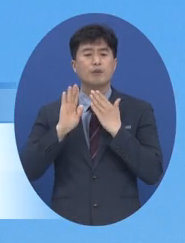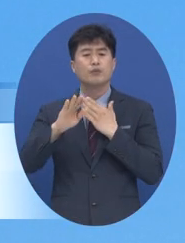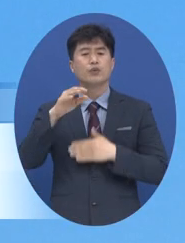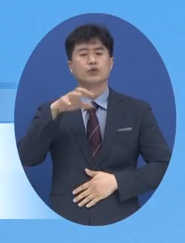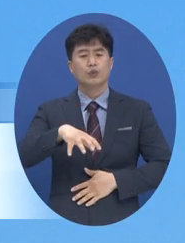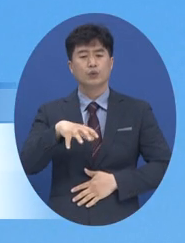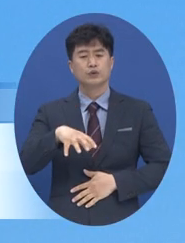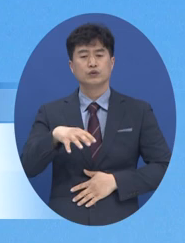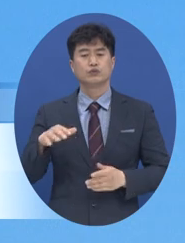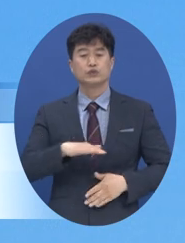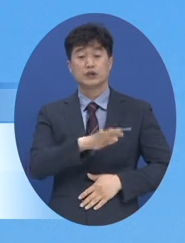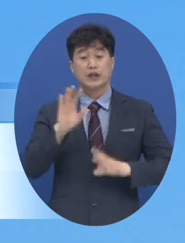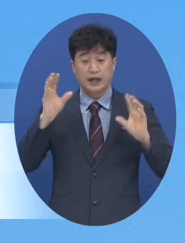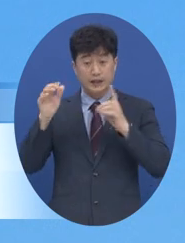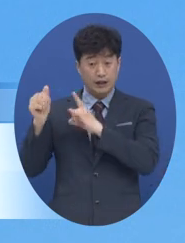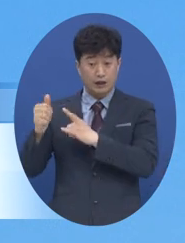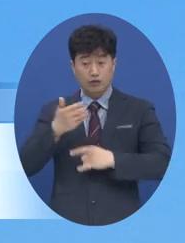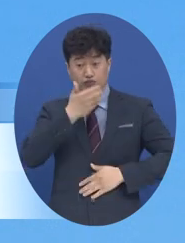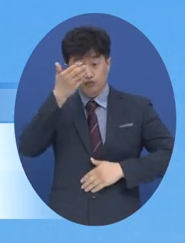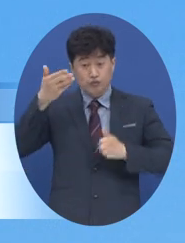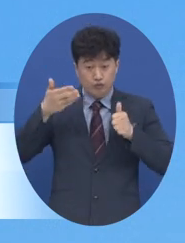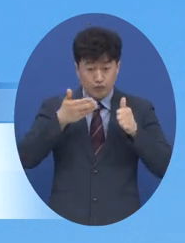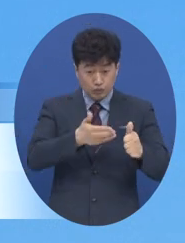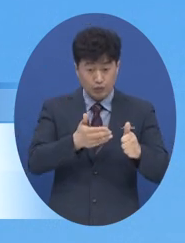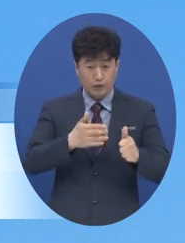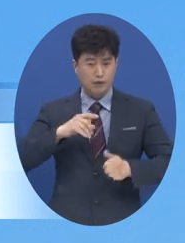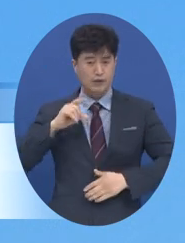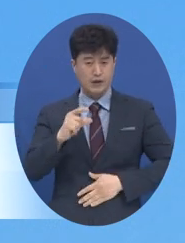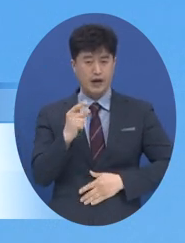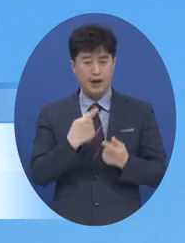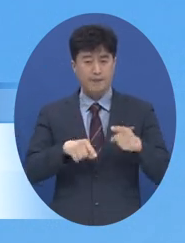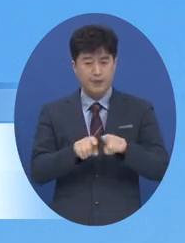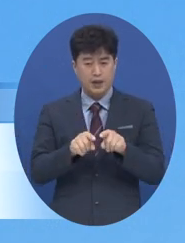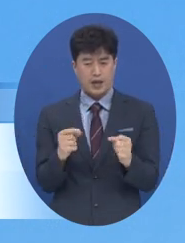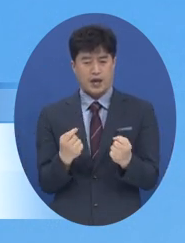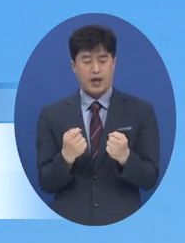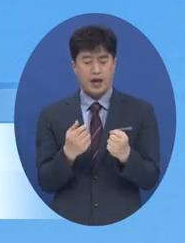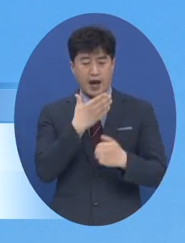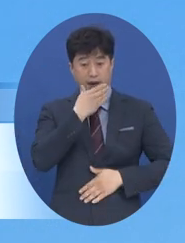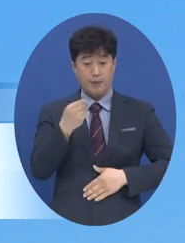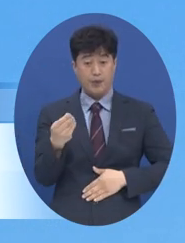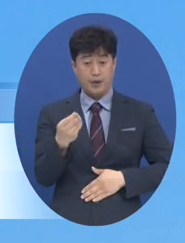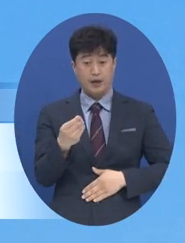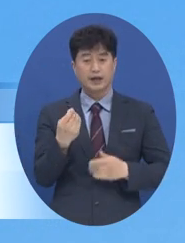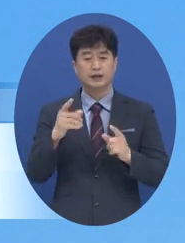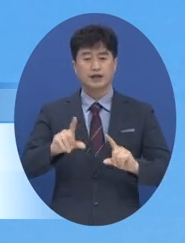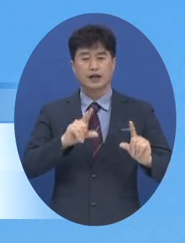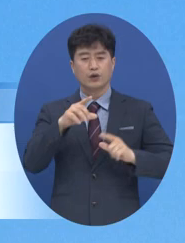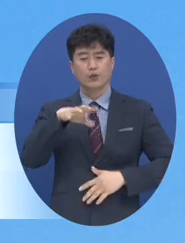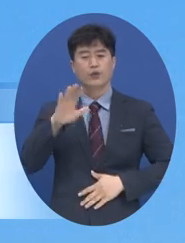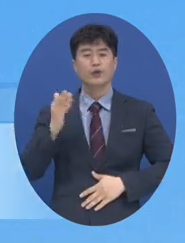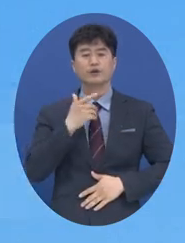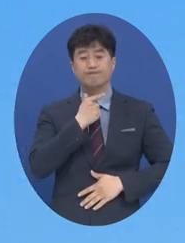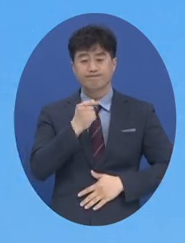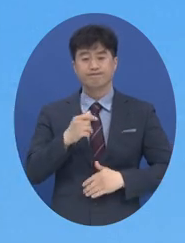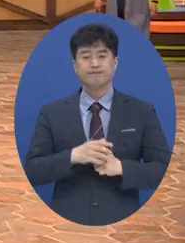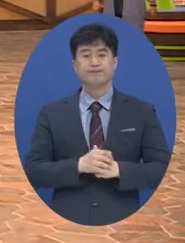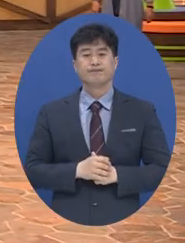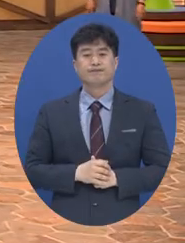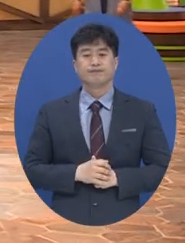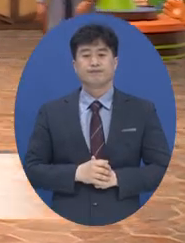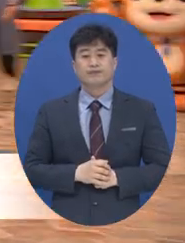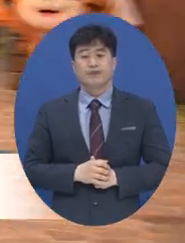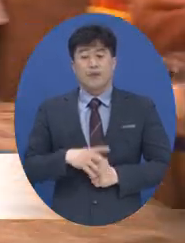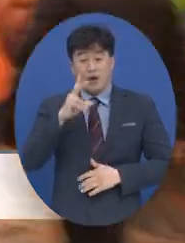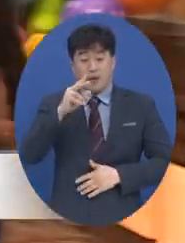공간들이 의 월 6 일 요 꿈을 주고 전투나 게 뭐 함께 행복하게 살아가는 그런 공간이 되길 바랍니다